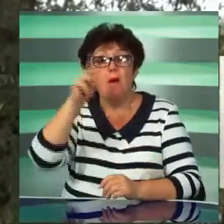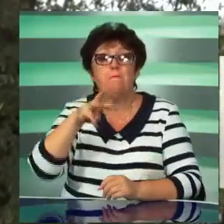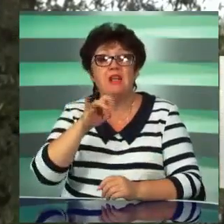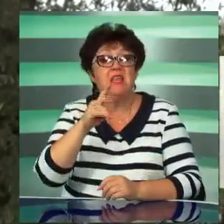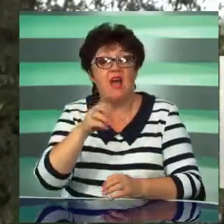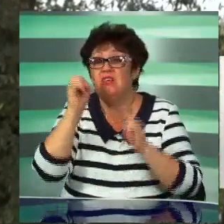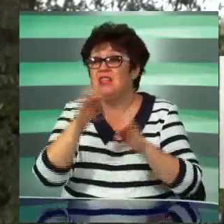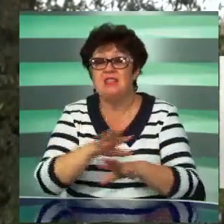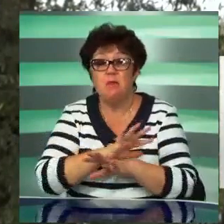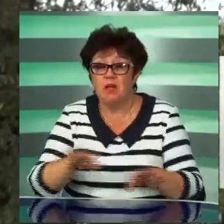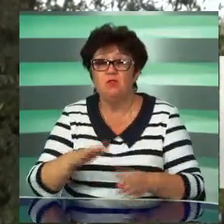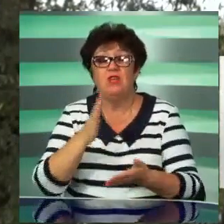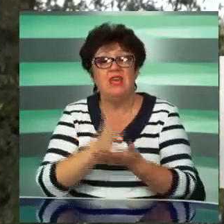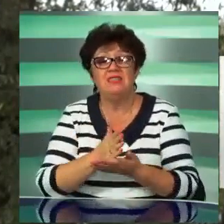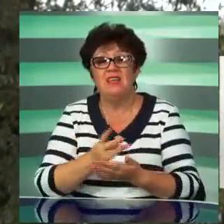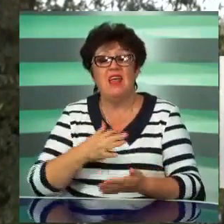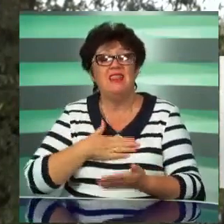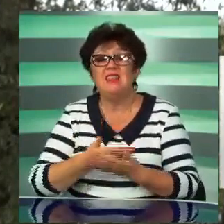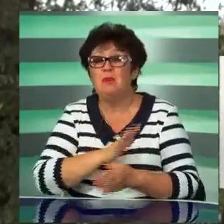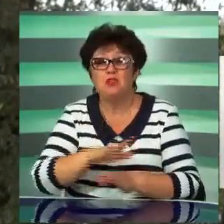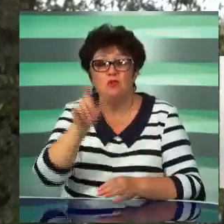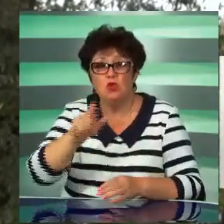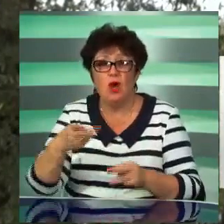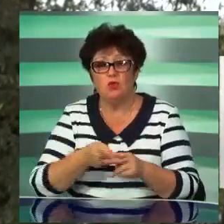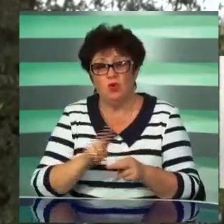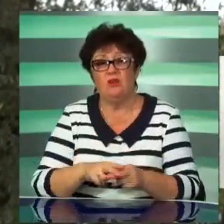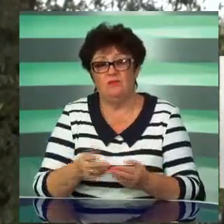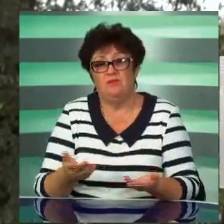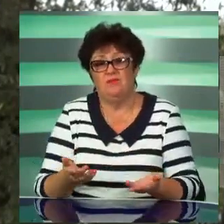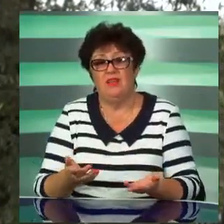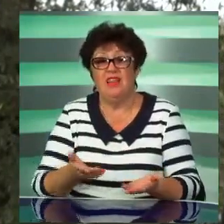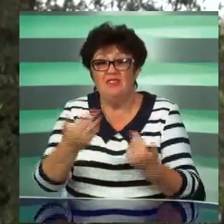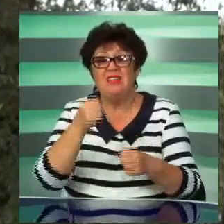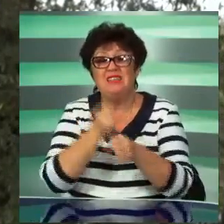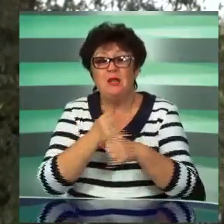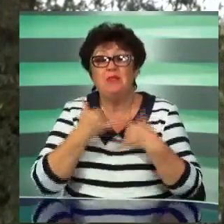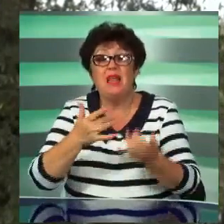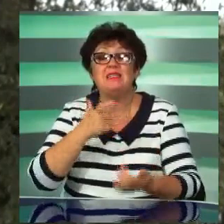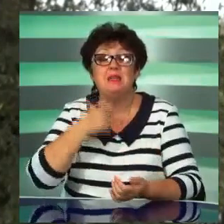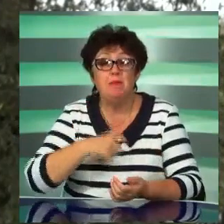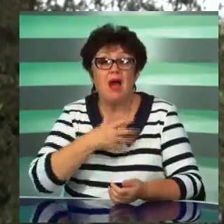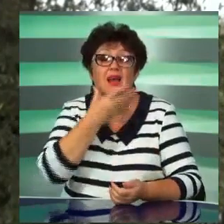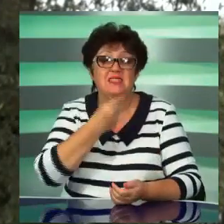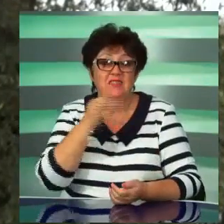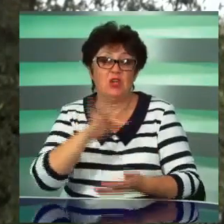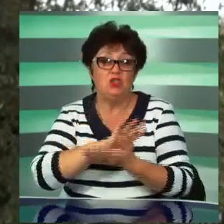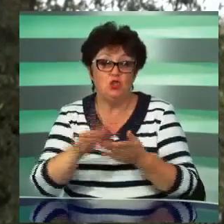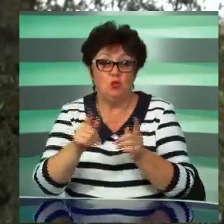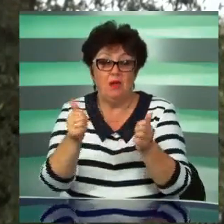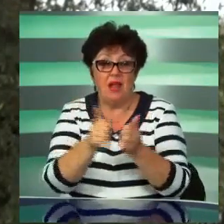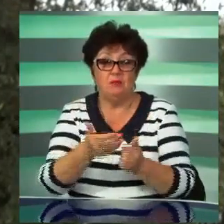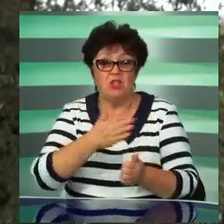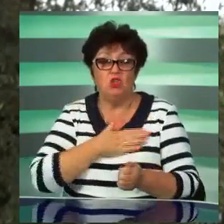Да, есть недобросовестные люди, да, те, которые не доносят. Давайте сделаем для себя красиво и чисто, чтобы рядом с нашим